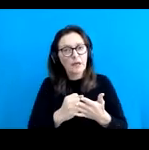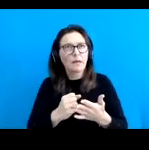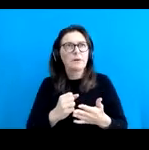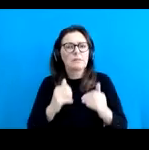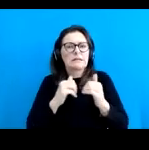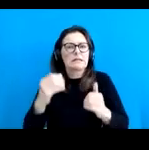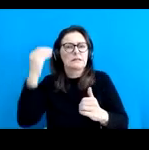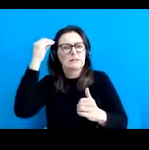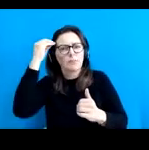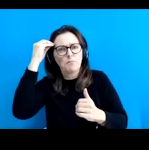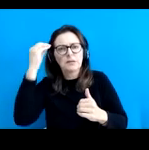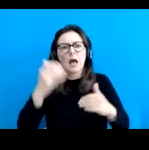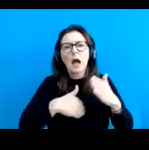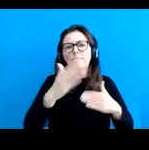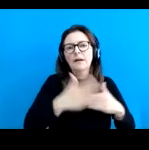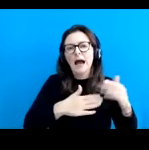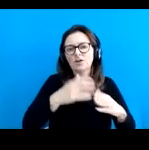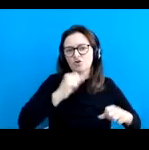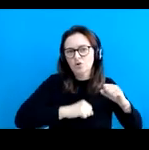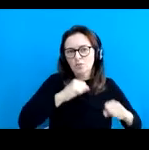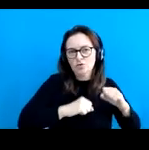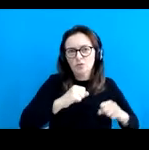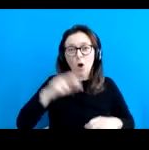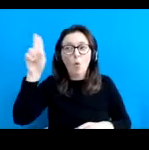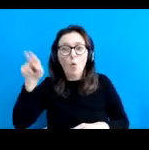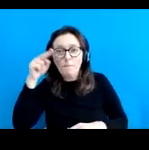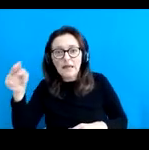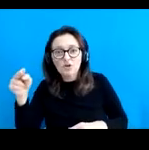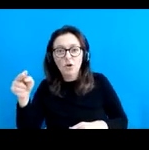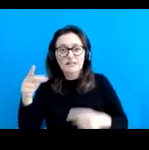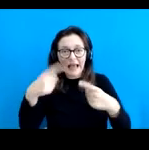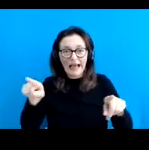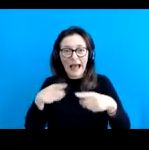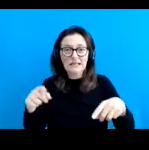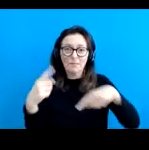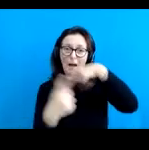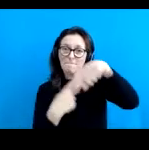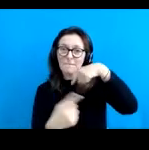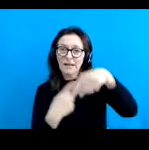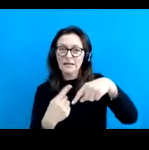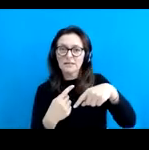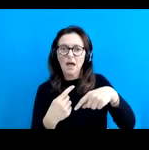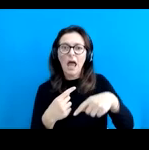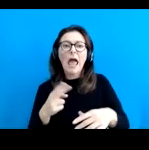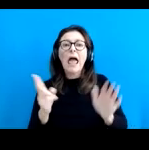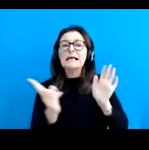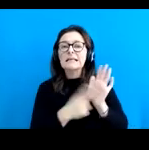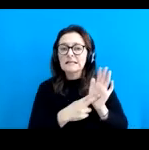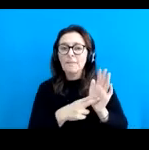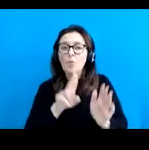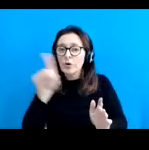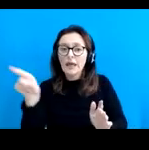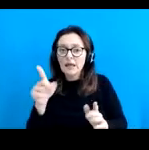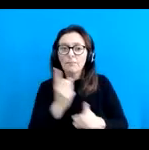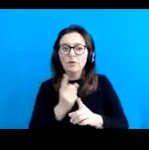spomin, praktične veščine, nadalje na področju umetnosti, glasbe, plesa. predvsem pa jih zaznamuje tudi globok,